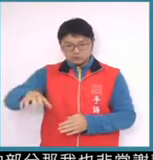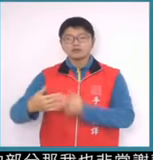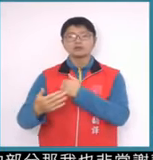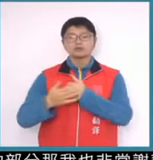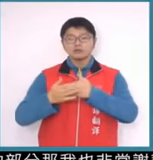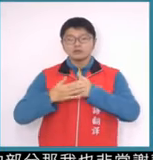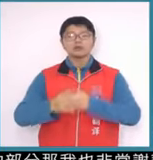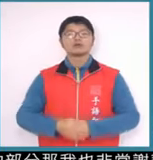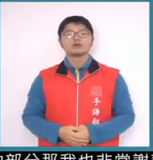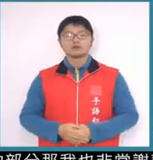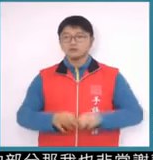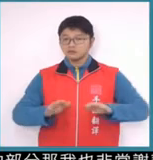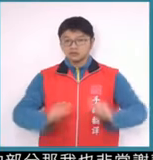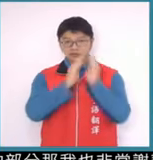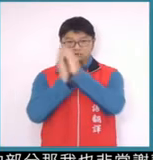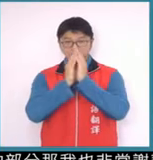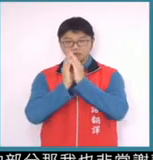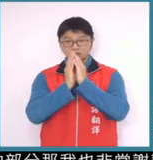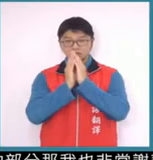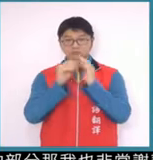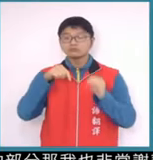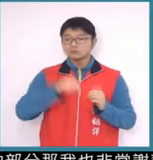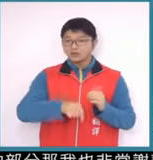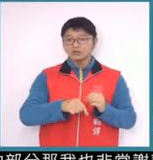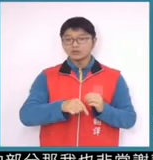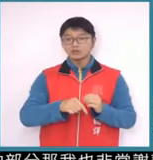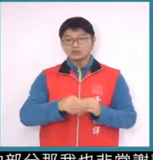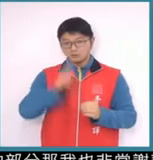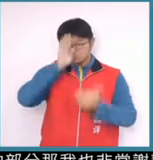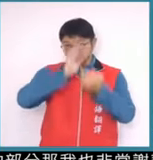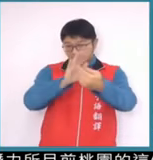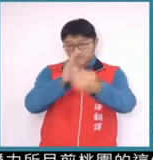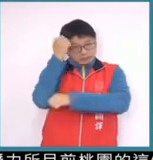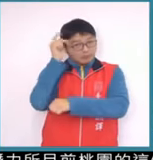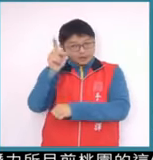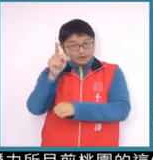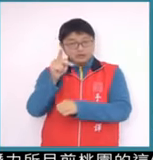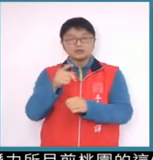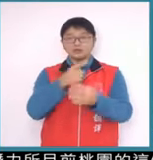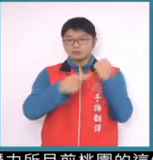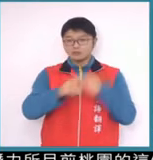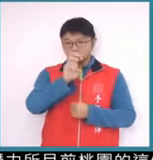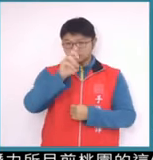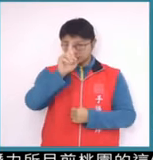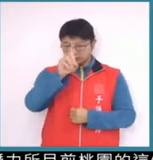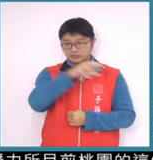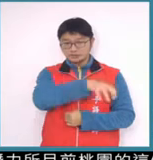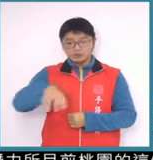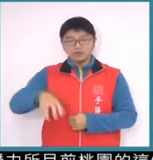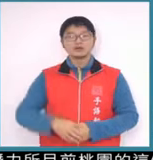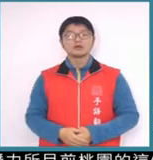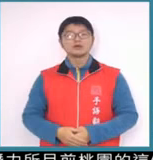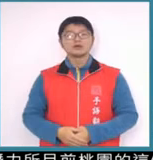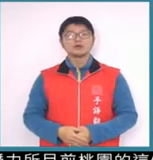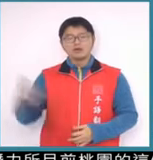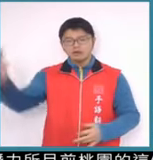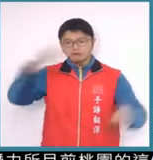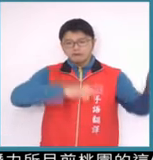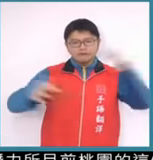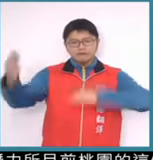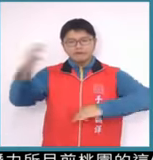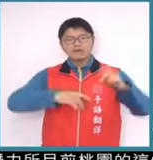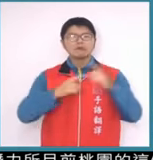前桃园的这个防疫旅馆31家，那因为入境的回国民众非